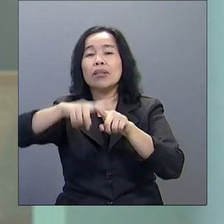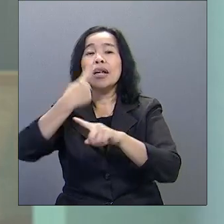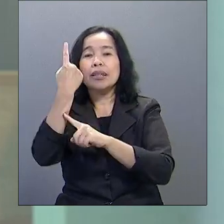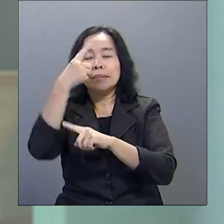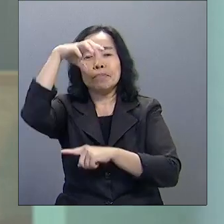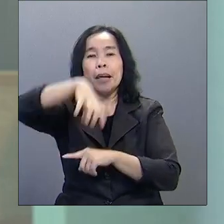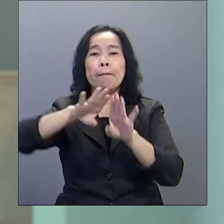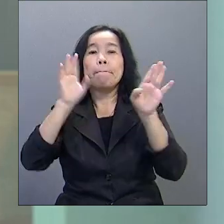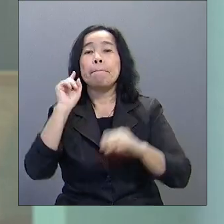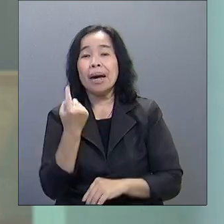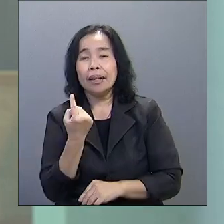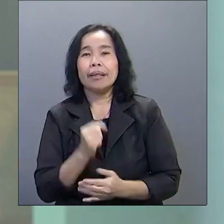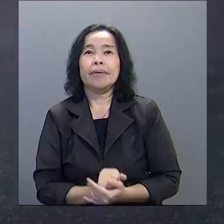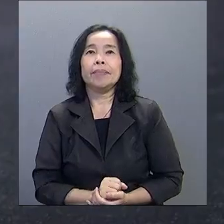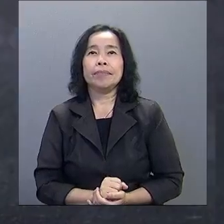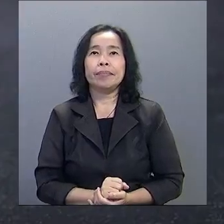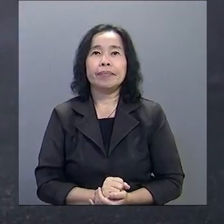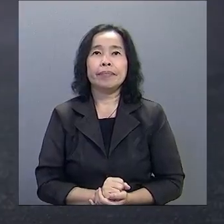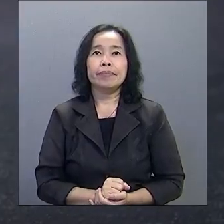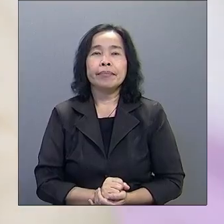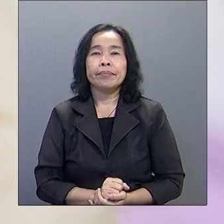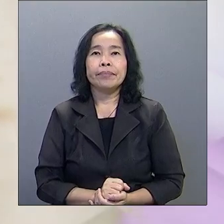2566เป็นต้นไปค่ะ